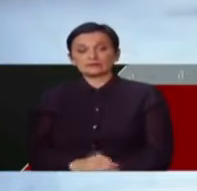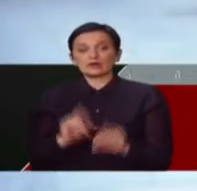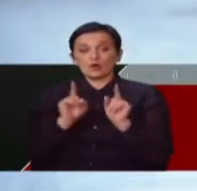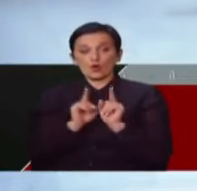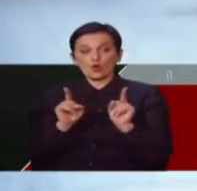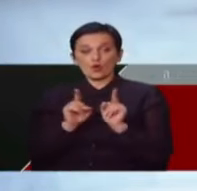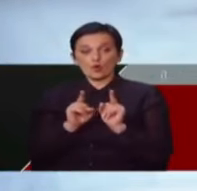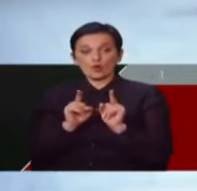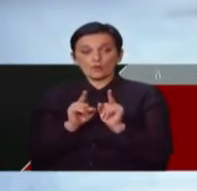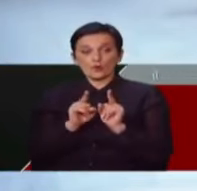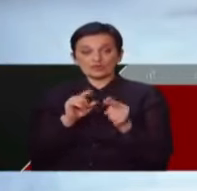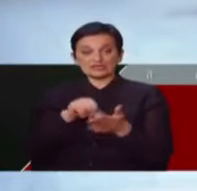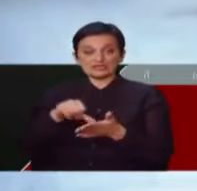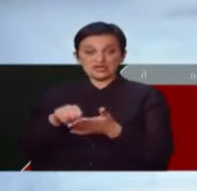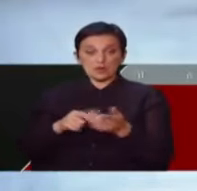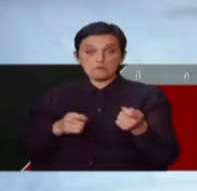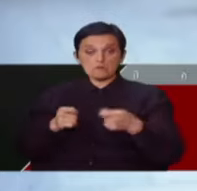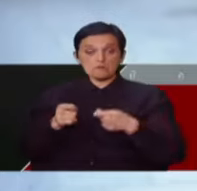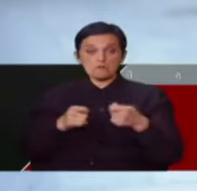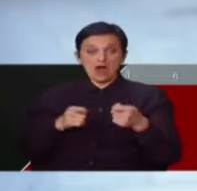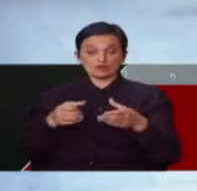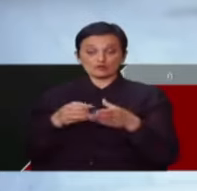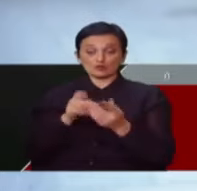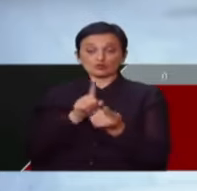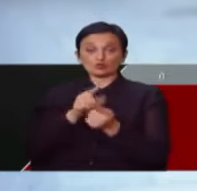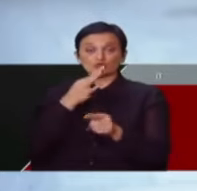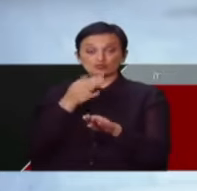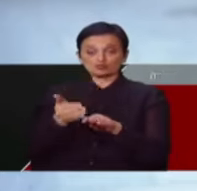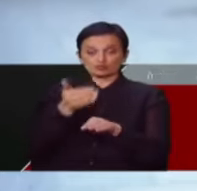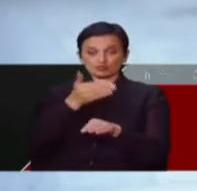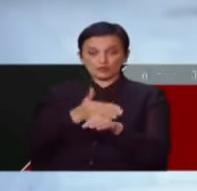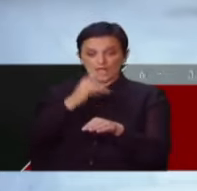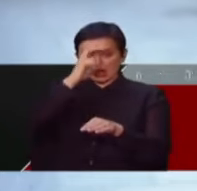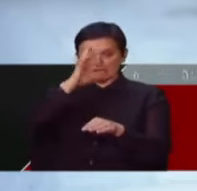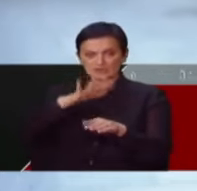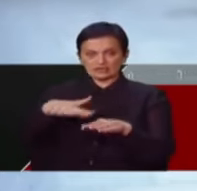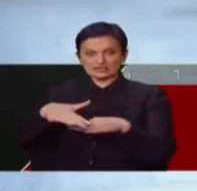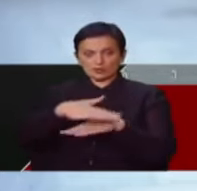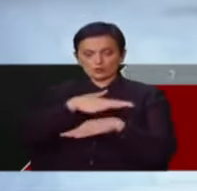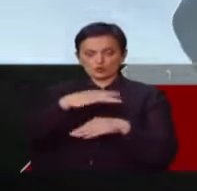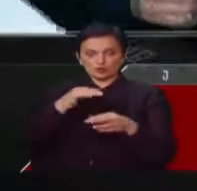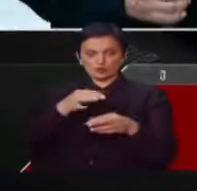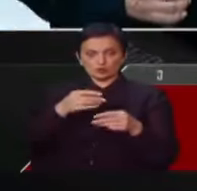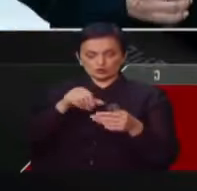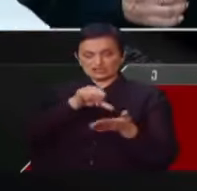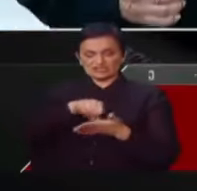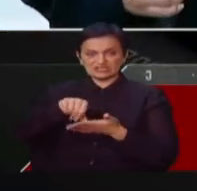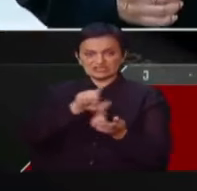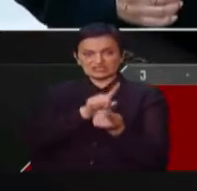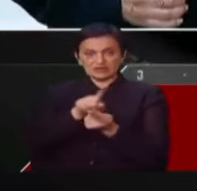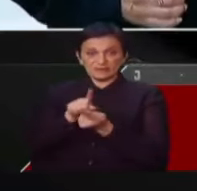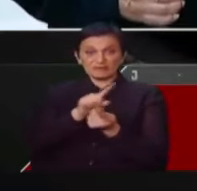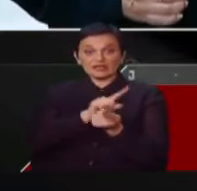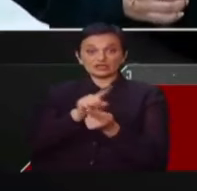ოპოზიციის წარმომადგენლებთან და მართველ გუნდთან შეხვედრამდე უზრაზეია შეხვდა არასამთავრობო სექტორის წარმომადგენლებს. მათთან